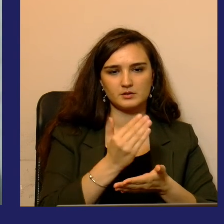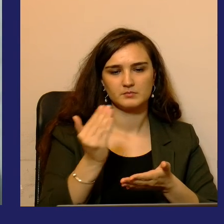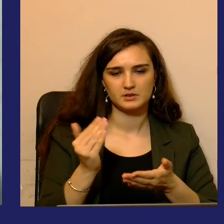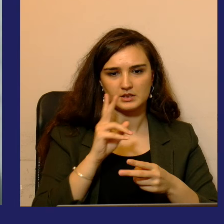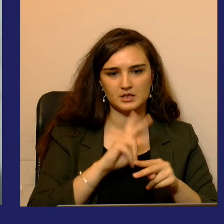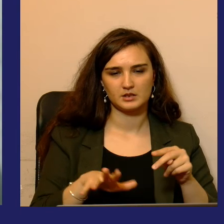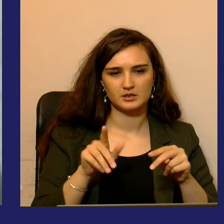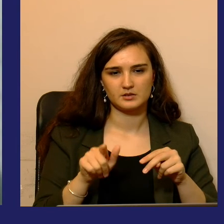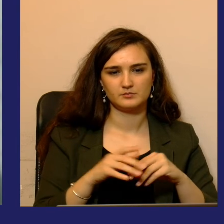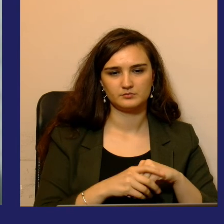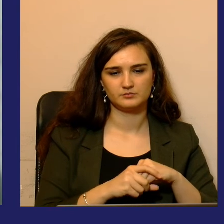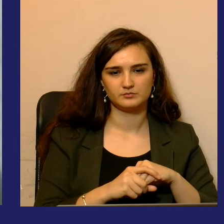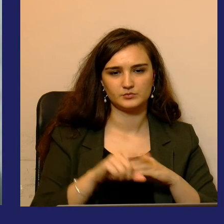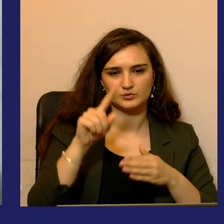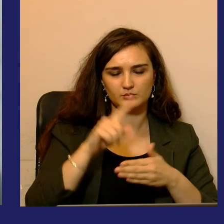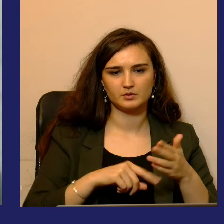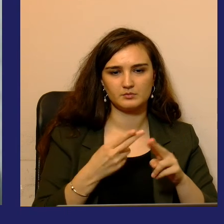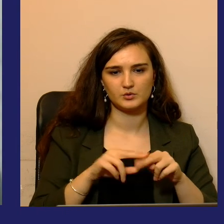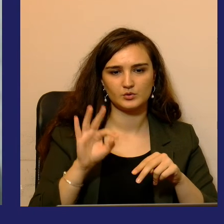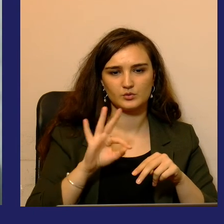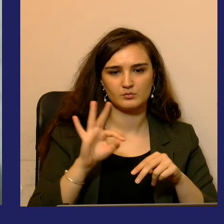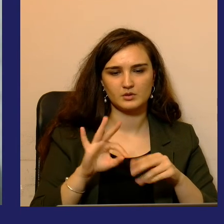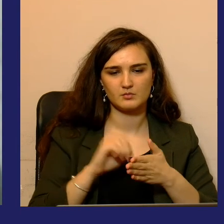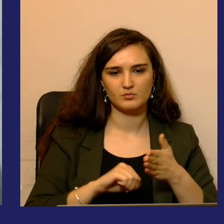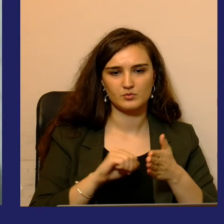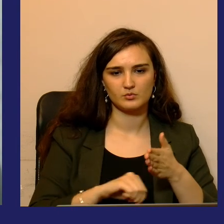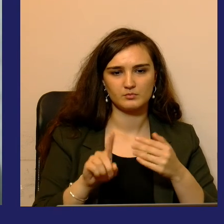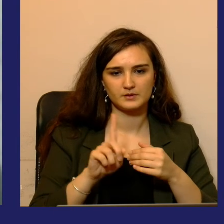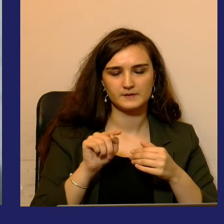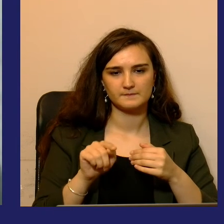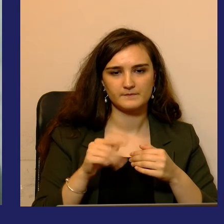მათ დაკარგეს დობა სწორედ იმიტომ, რომ